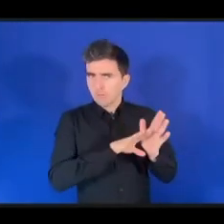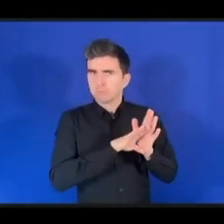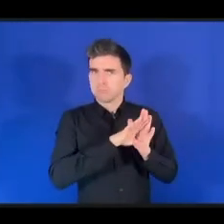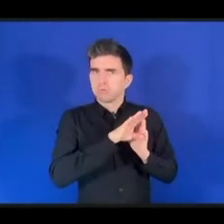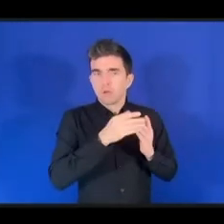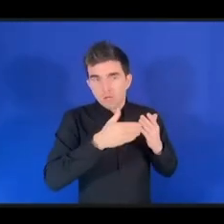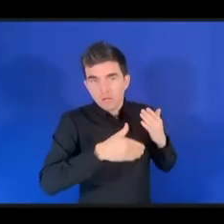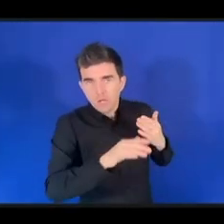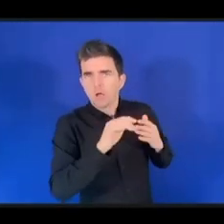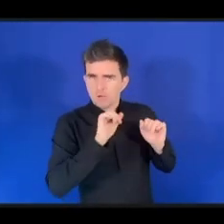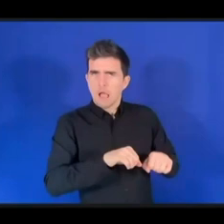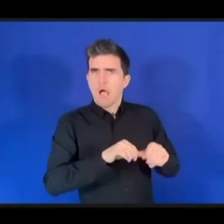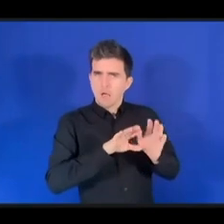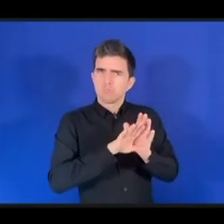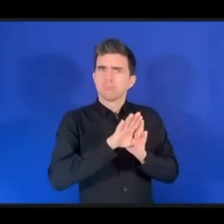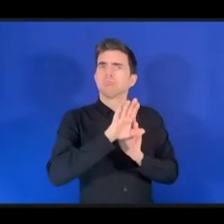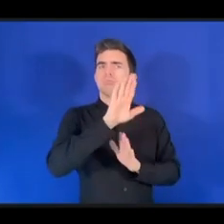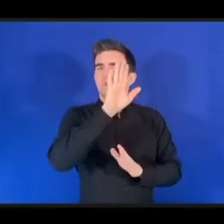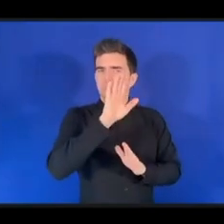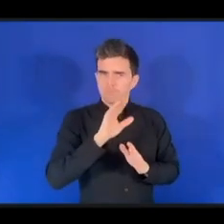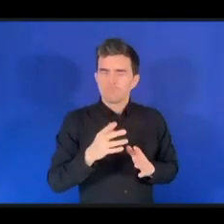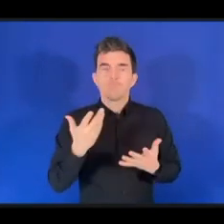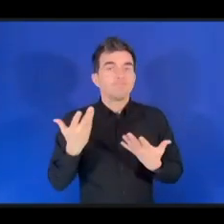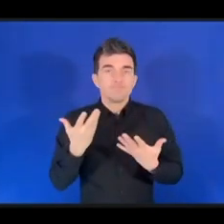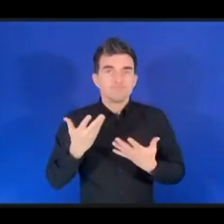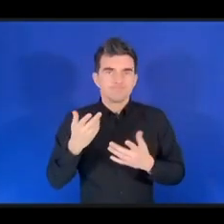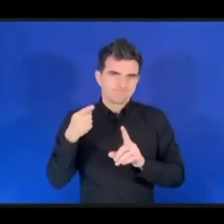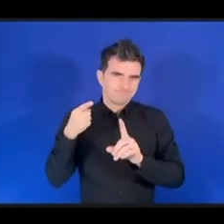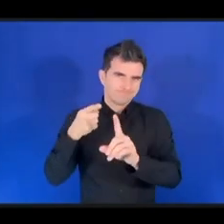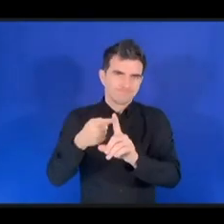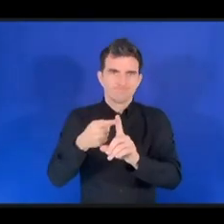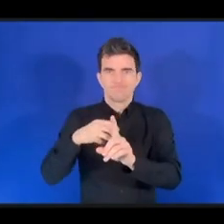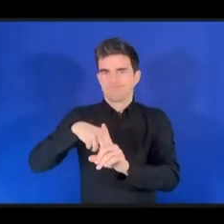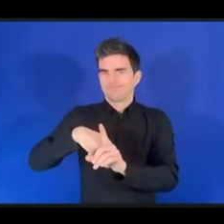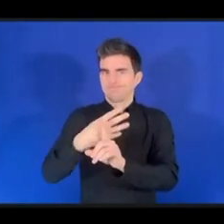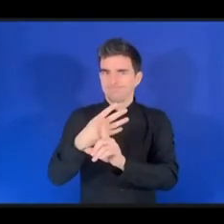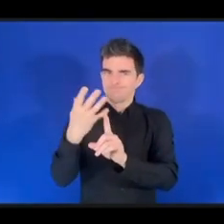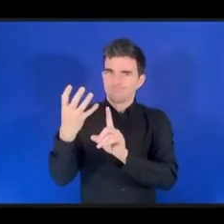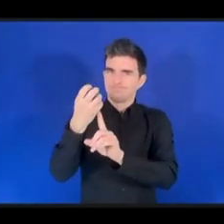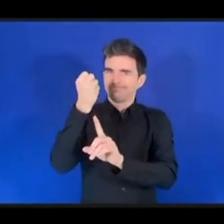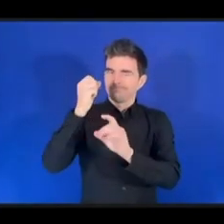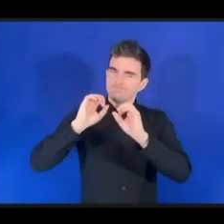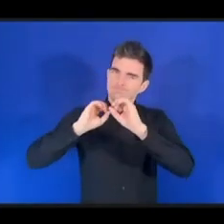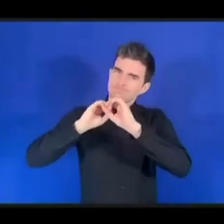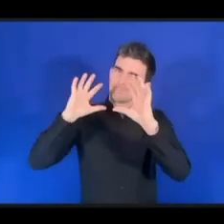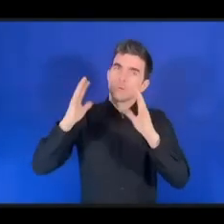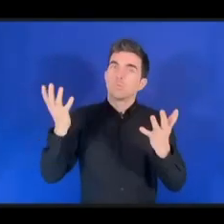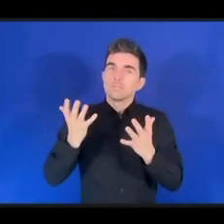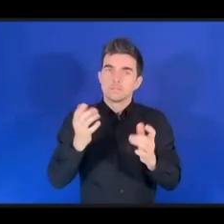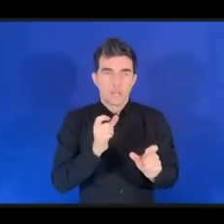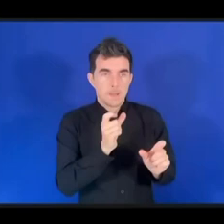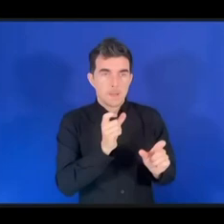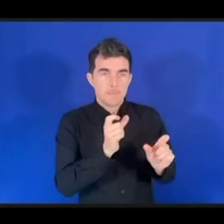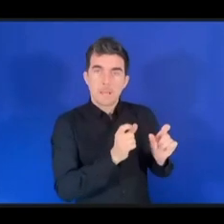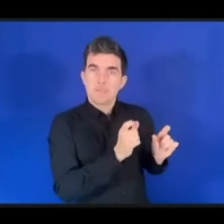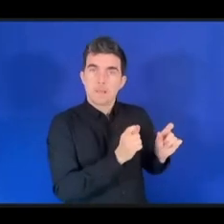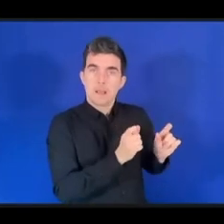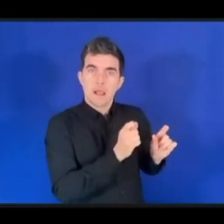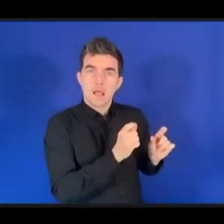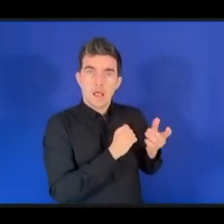بتحقيق اهداف التنميه المستدامه وعدم ترك اي شخص يتخلف عن الركب ونامل